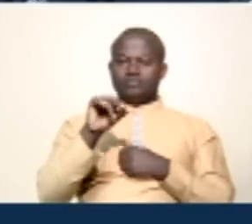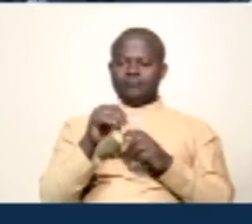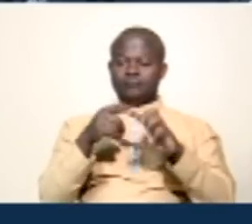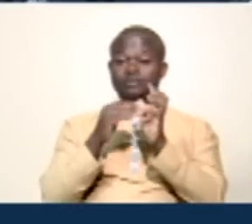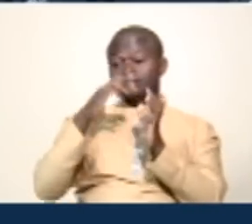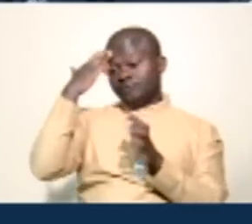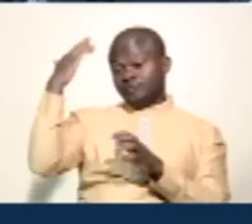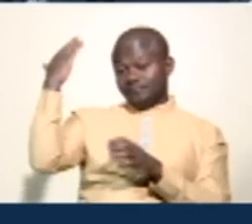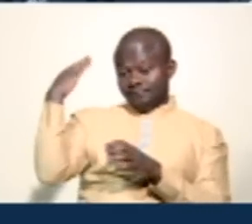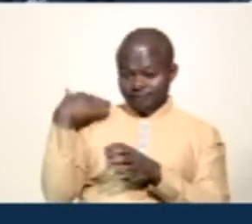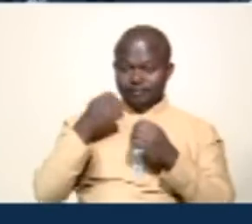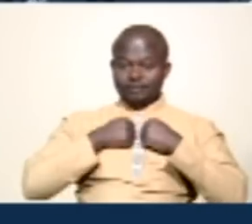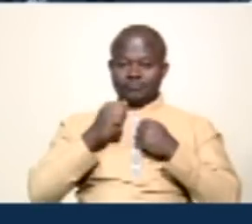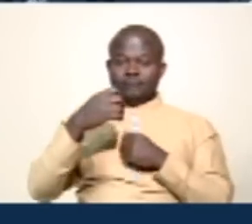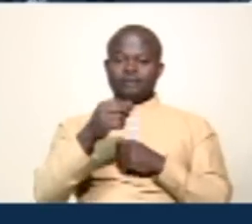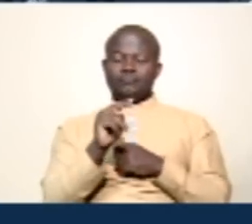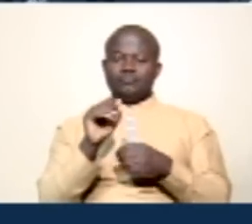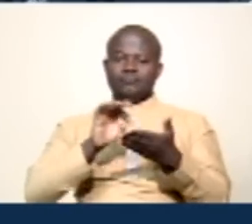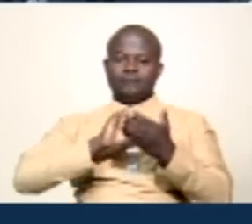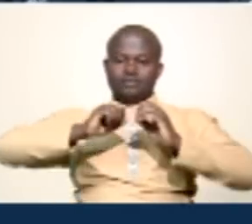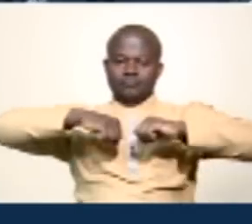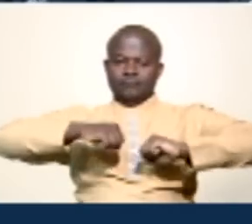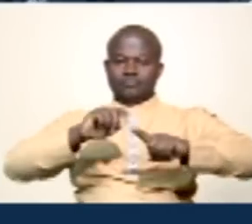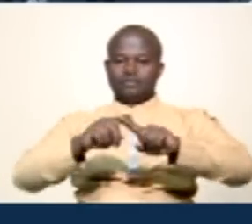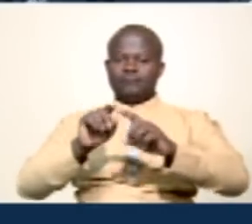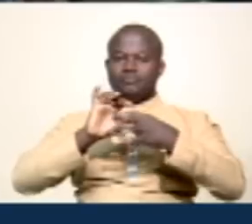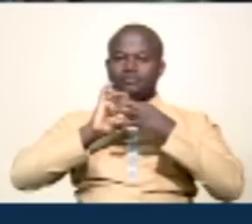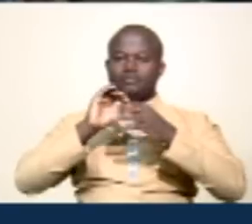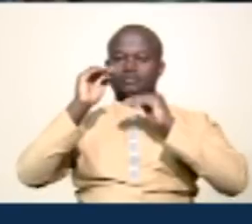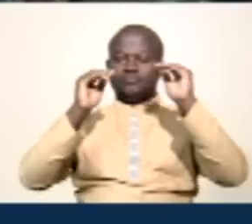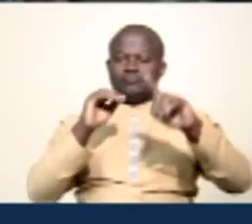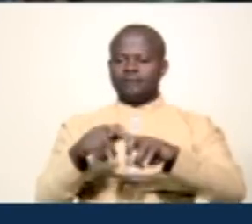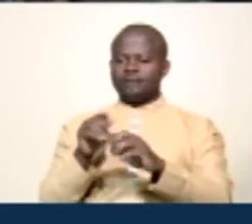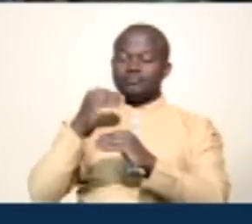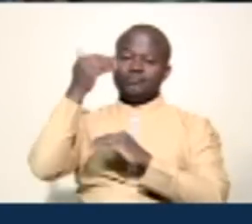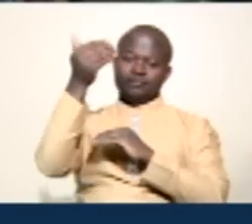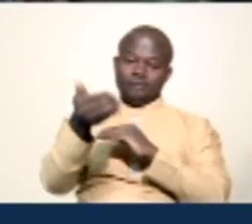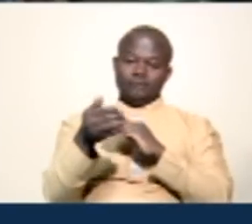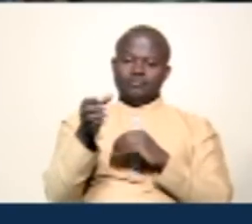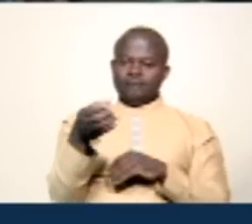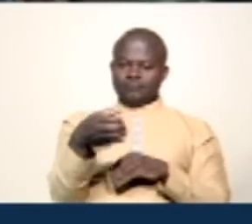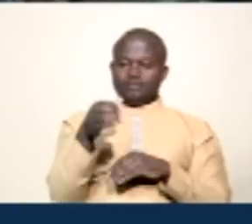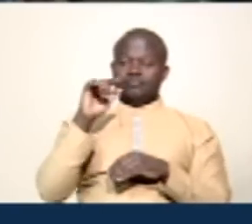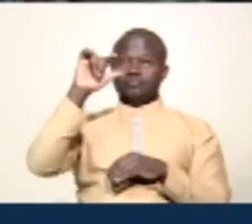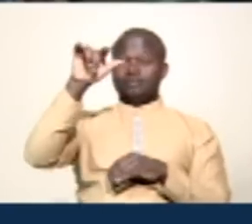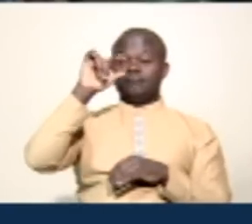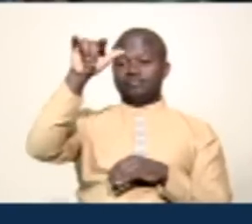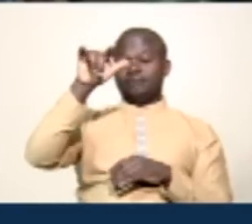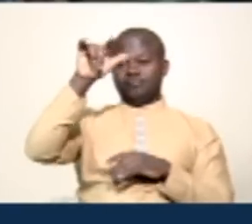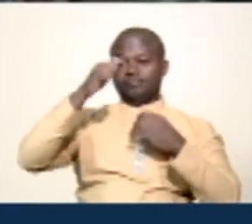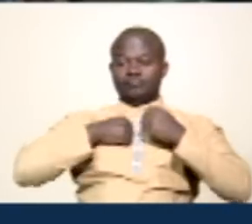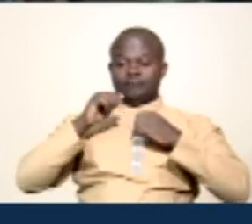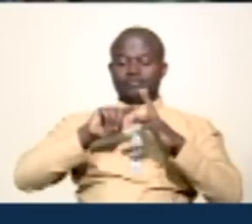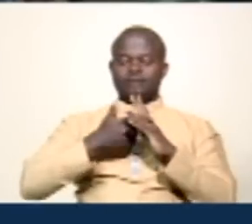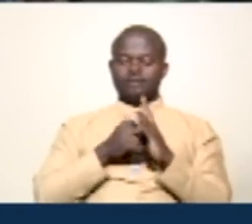u Rwanda na Guinea basinyanye amasezerano anyuranye y'ubufatanye mu nzego zitandukanye. Nyuma yaho na kompanyi y'u Rwanda ikora ingendo zo mu kirere